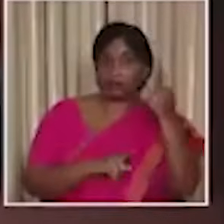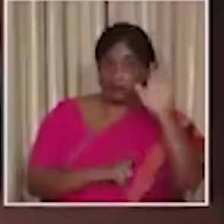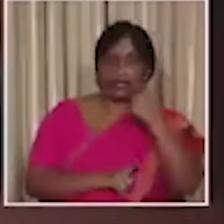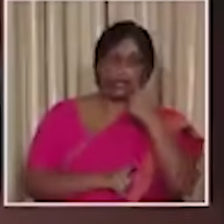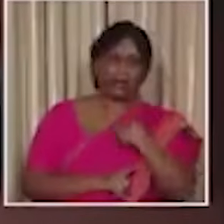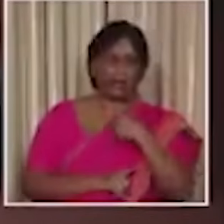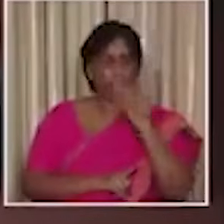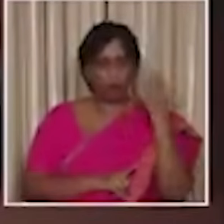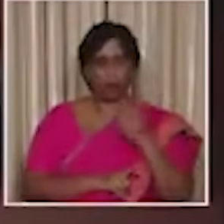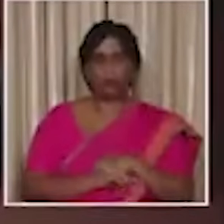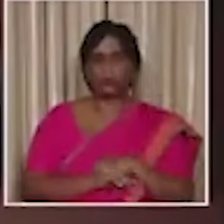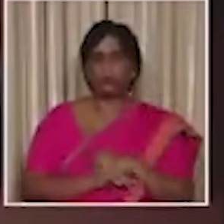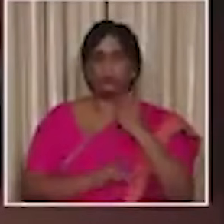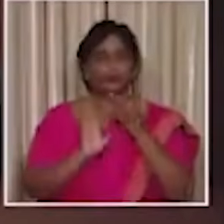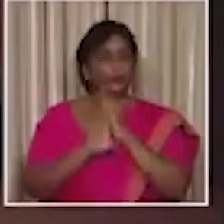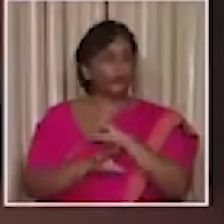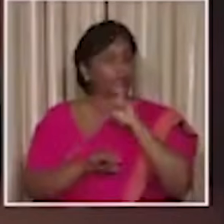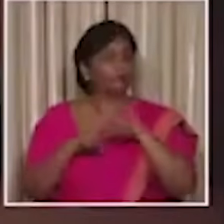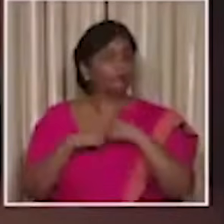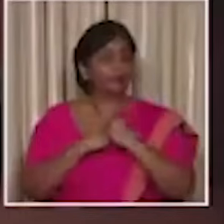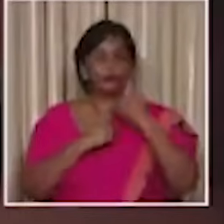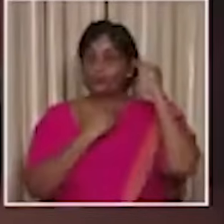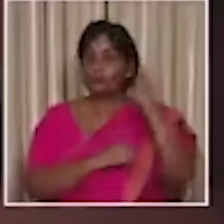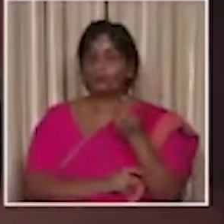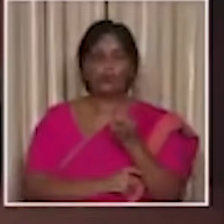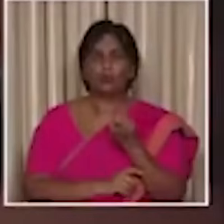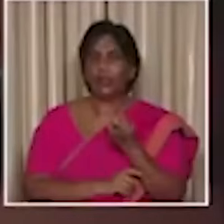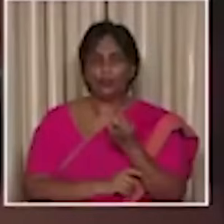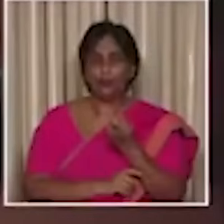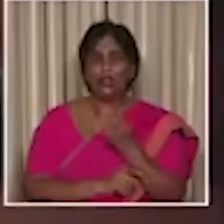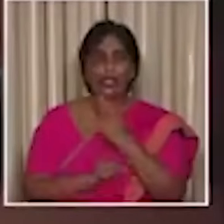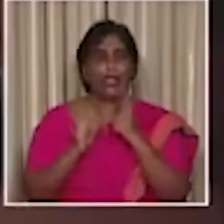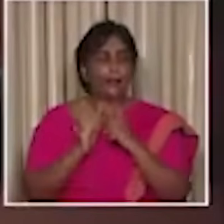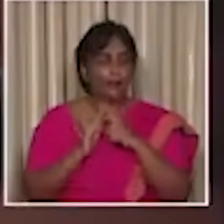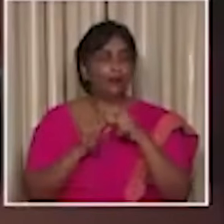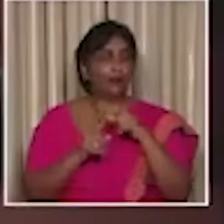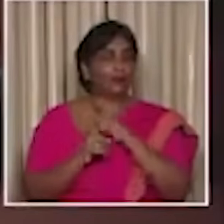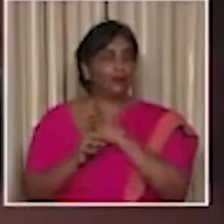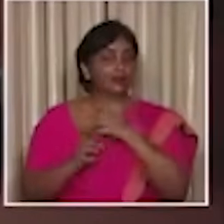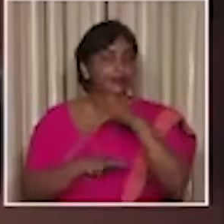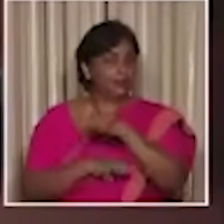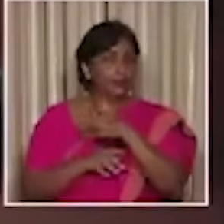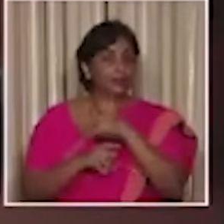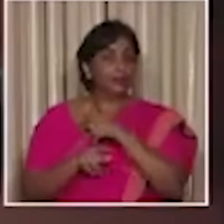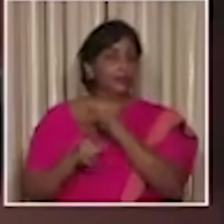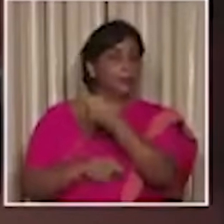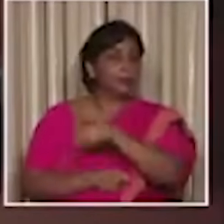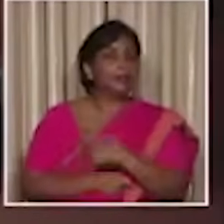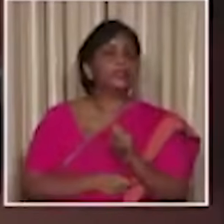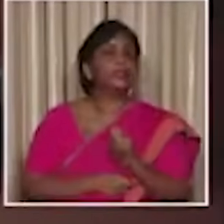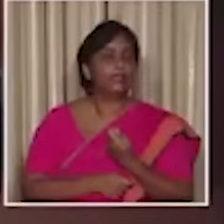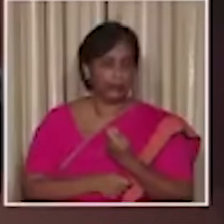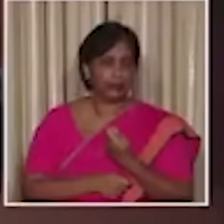පුළුවන් කොපමණද ඊයත සමාගම අපනයන කළද මුදල කොපමණද එප්පාවල පොස්ෆේට් සමාගමෙන් එම සමාගම පොස්ෆේට් මිලදී ගනු ලබන්නේ